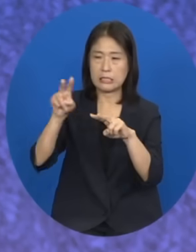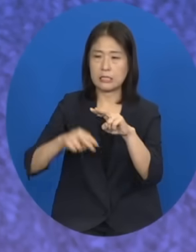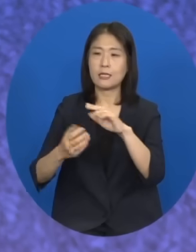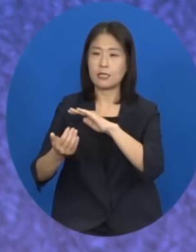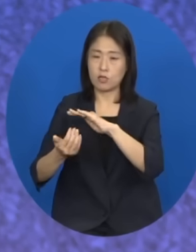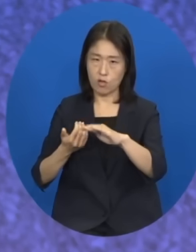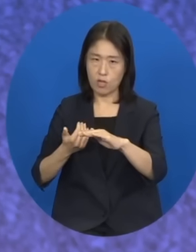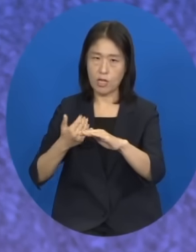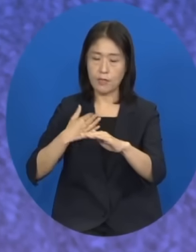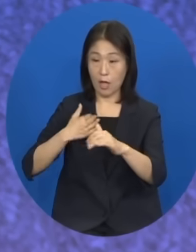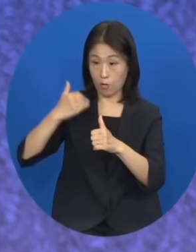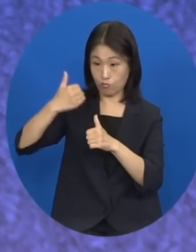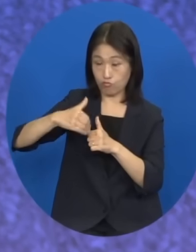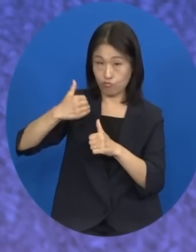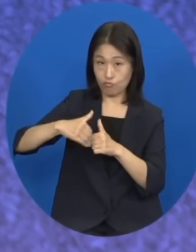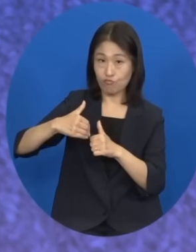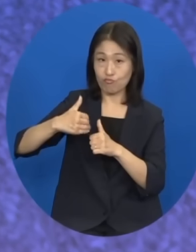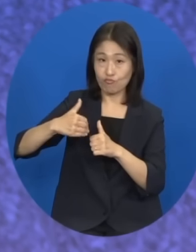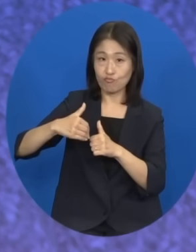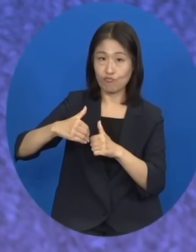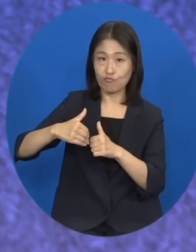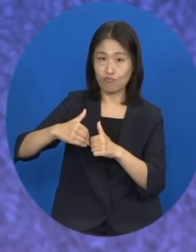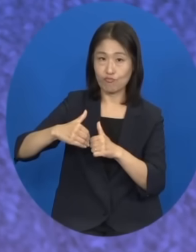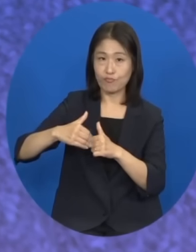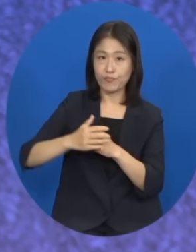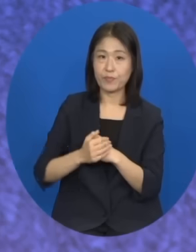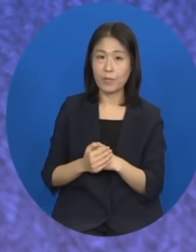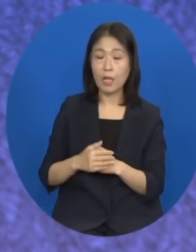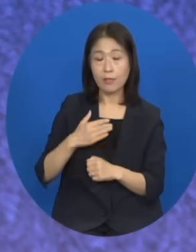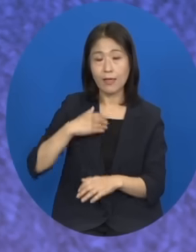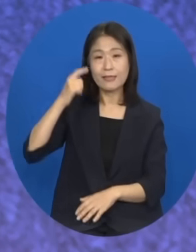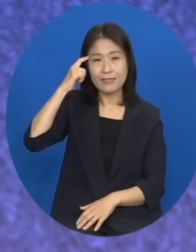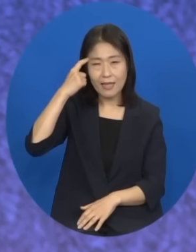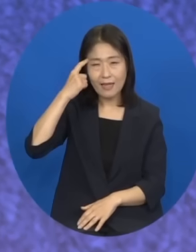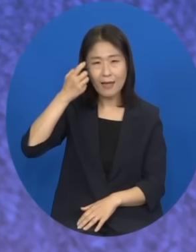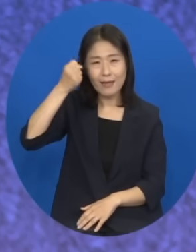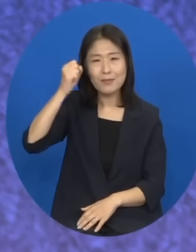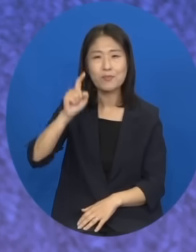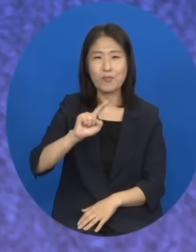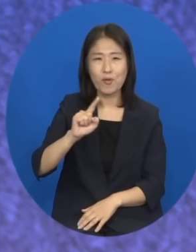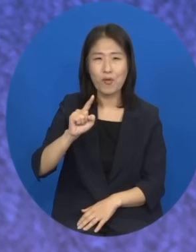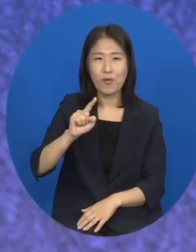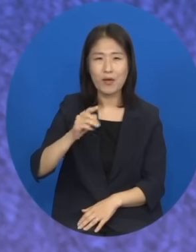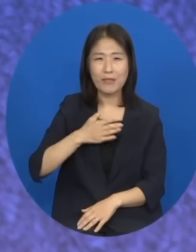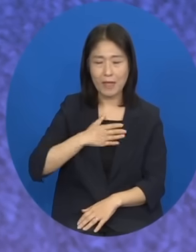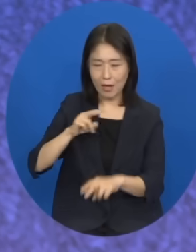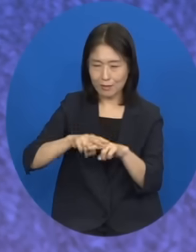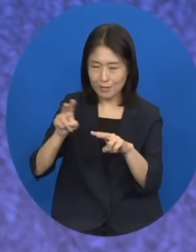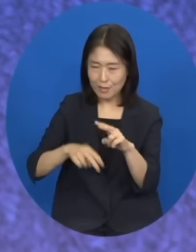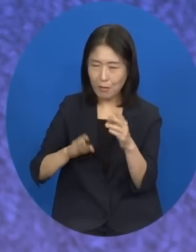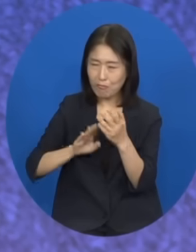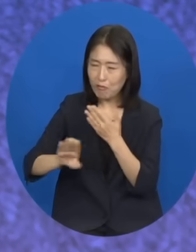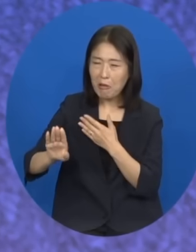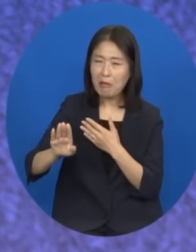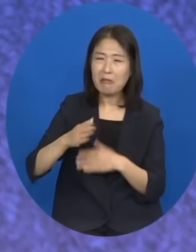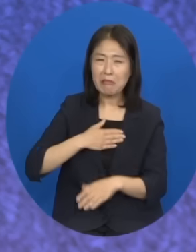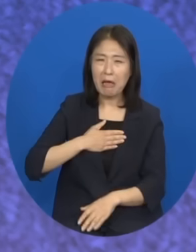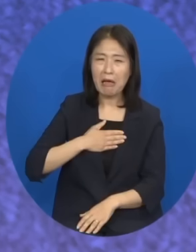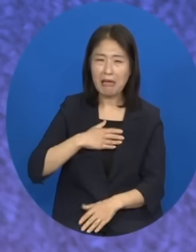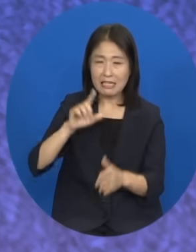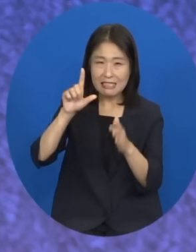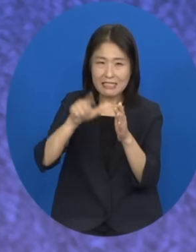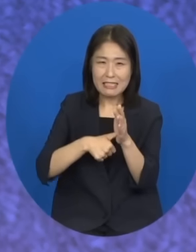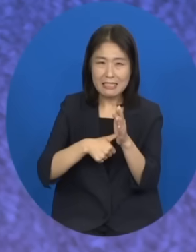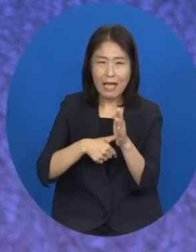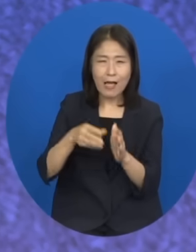받았어요. 제 생각에는 은퇴하고 나면 이제 휴대폰만 들여다보고 있을 텐데 시간은